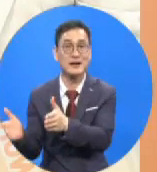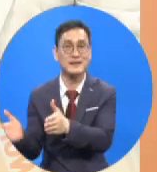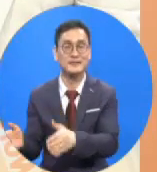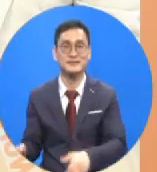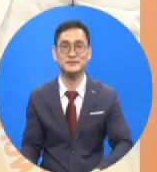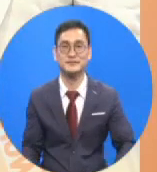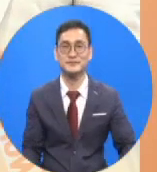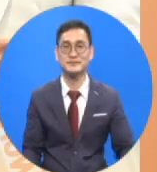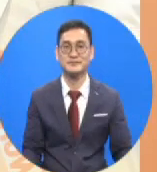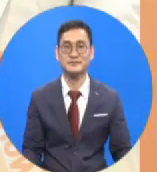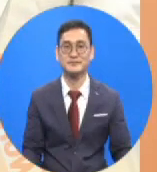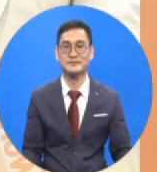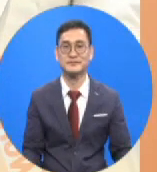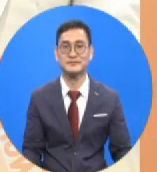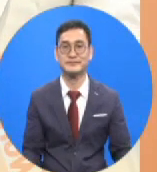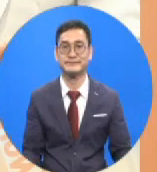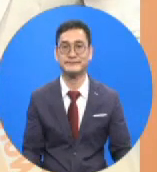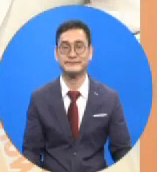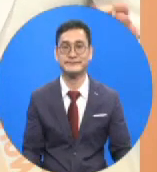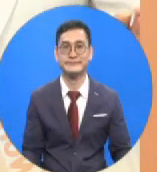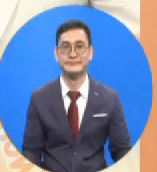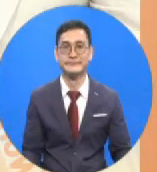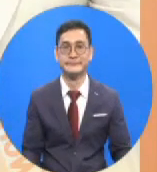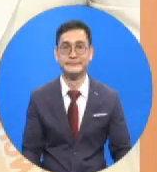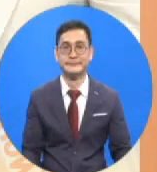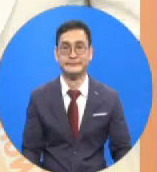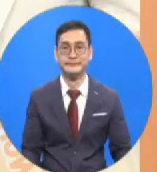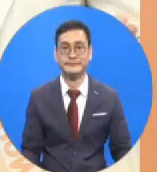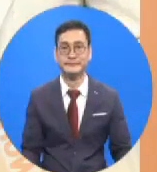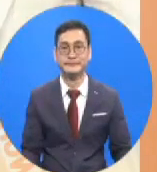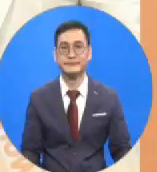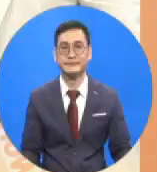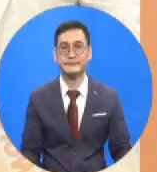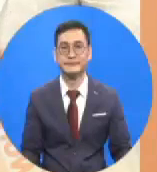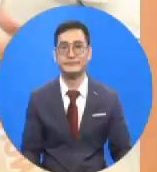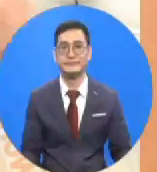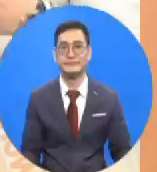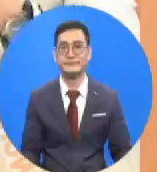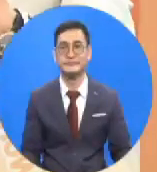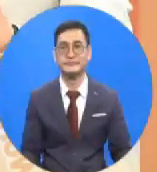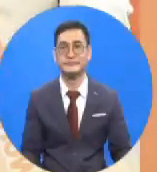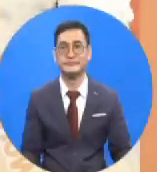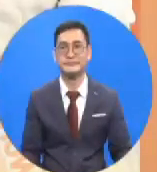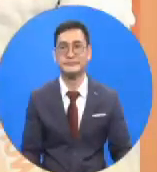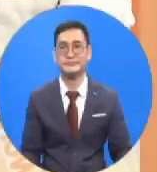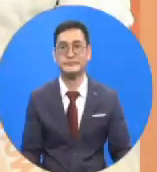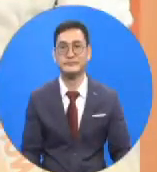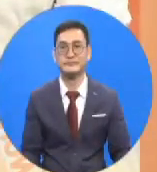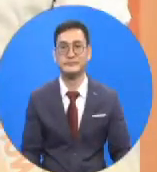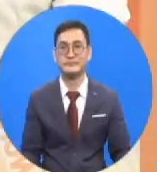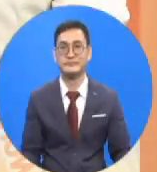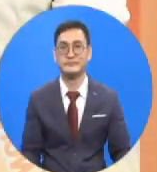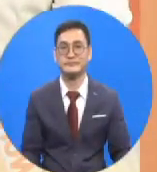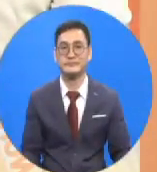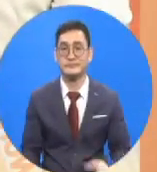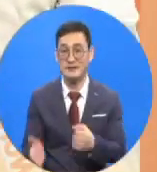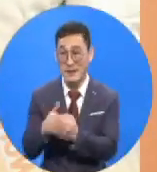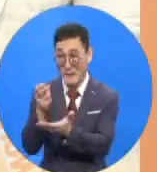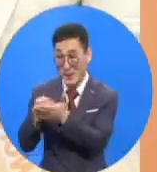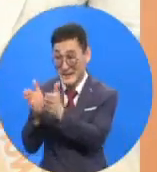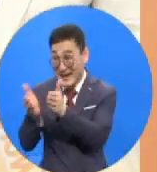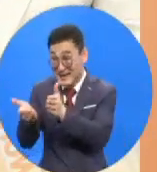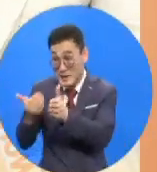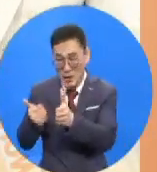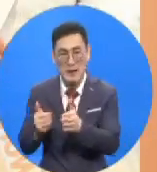어려 보여 보니까 이 시점에서 대한민국 역사 4 가장 많은 주택 의 직녀가 이루어졌어요 아 거기에